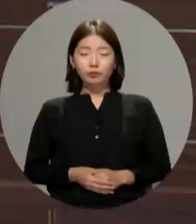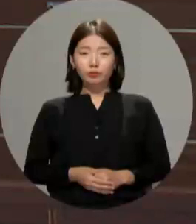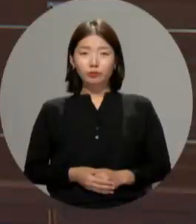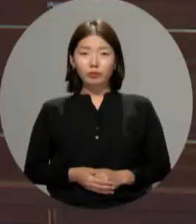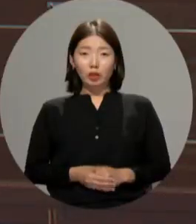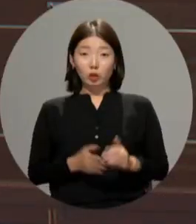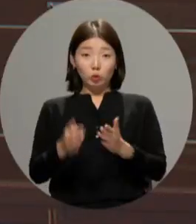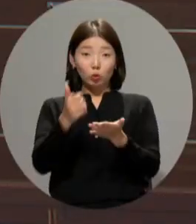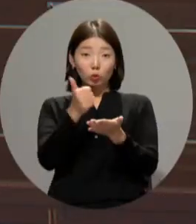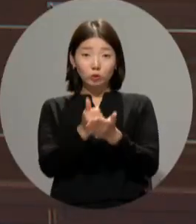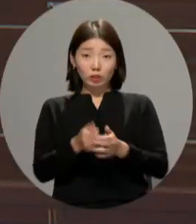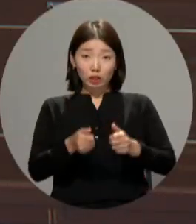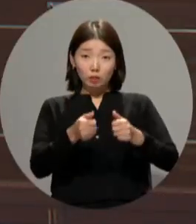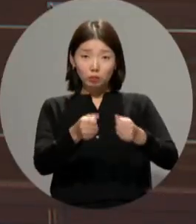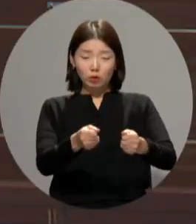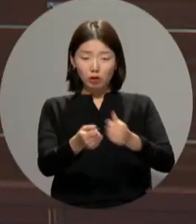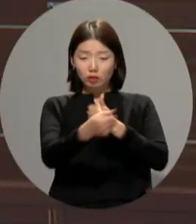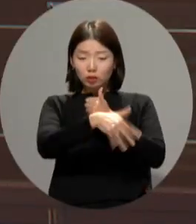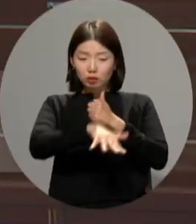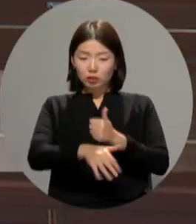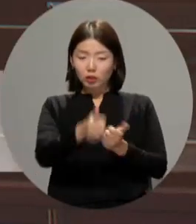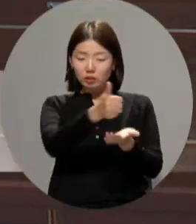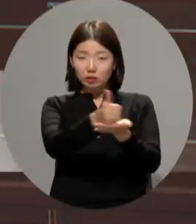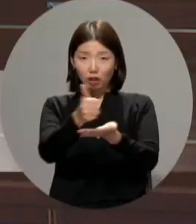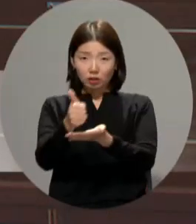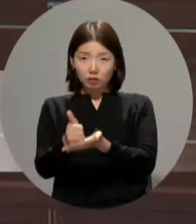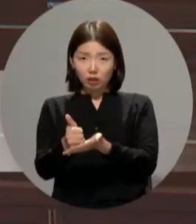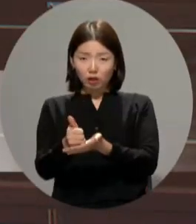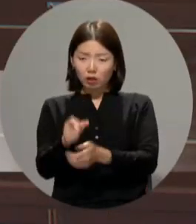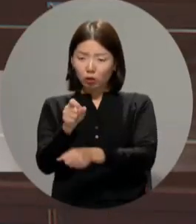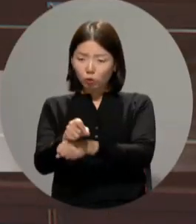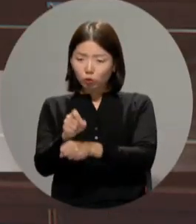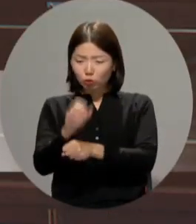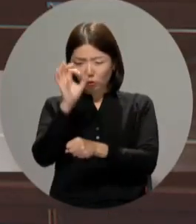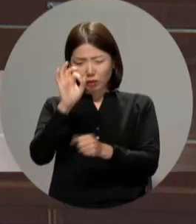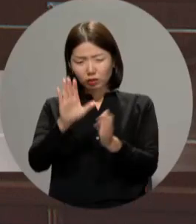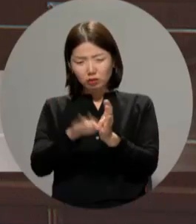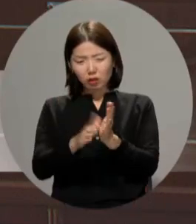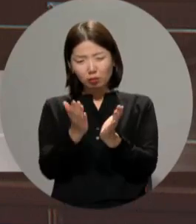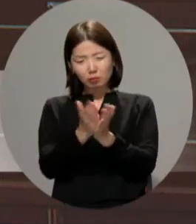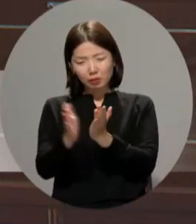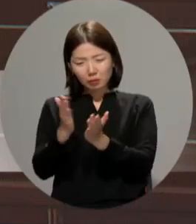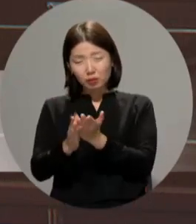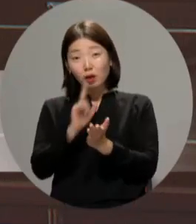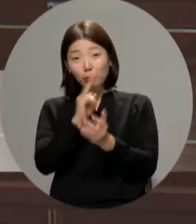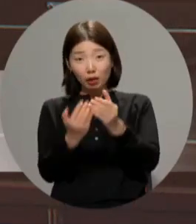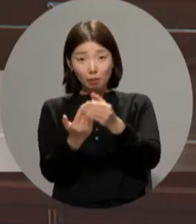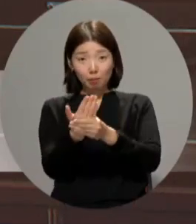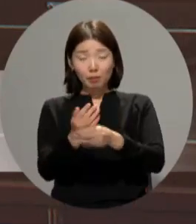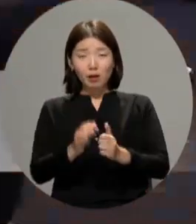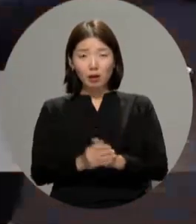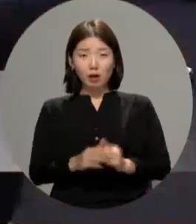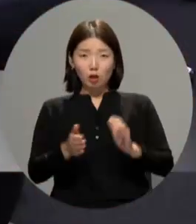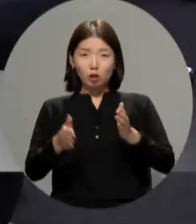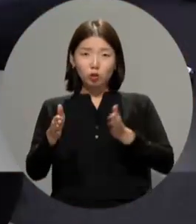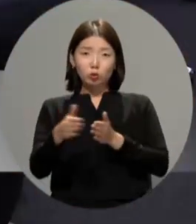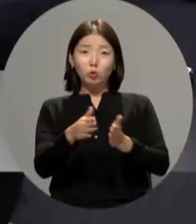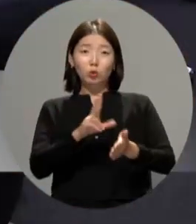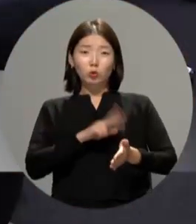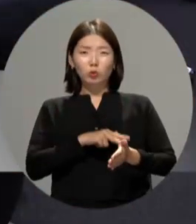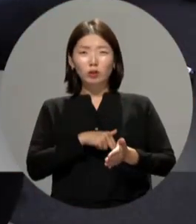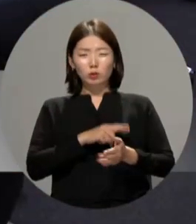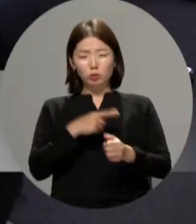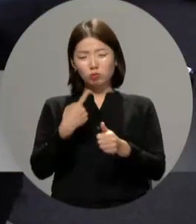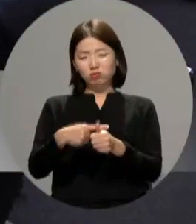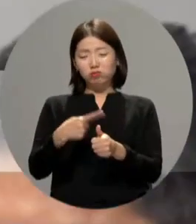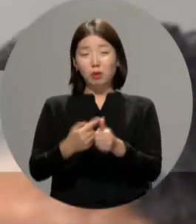김관용 지사가 임명한 산하 기관장과 정무직 인사에 적격성 논란이 계속되고 있는 가운데 도입회에서도 비판이